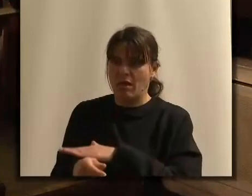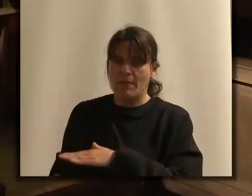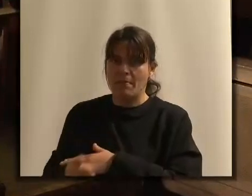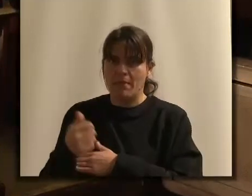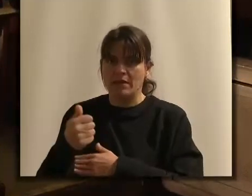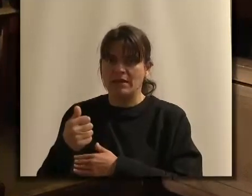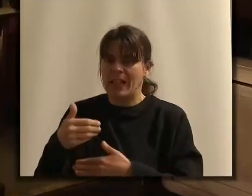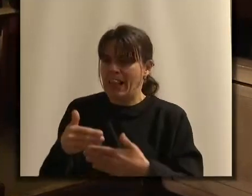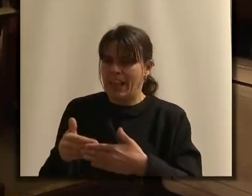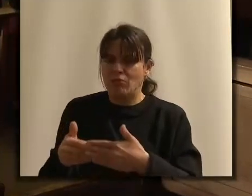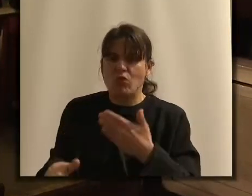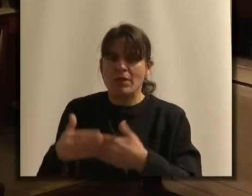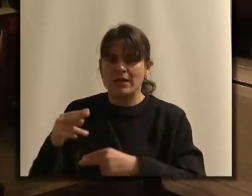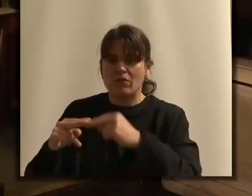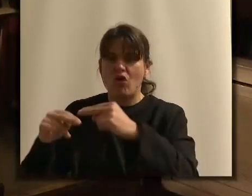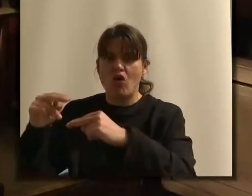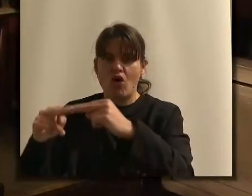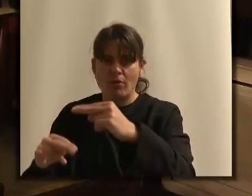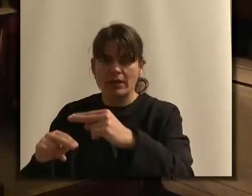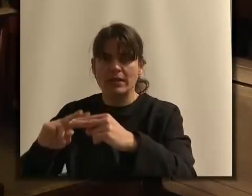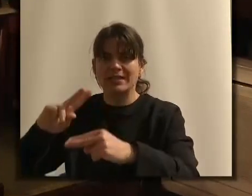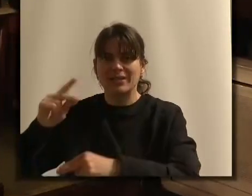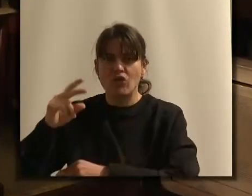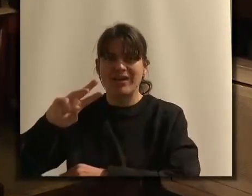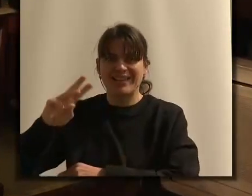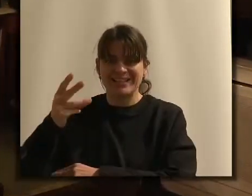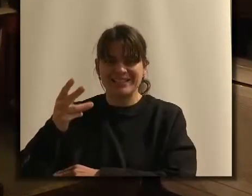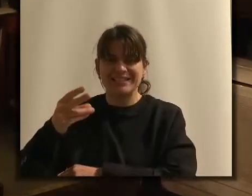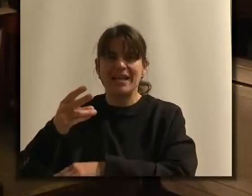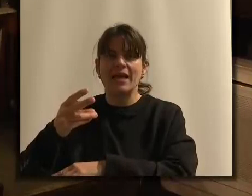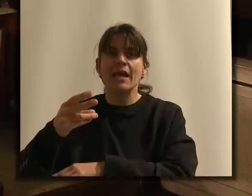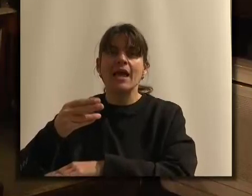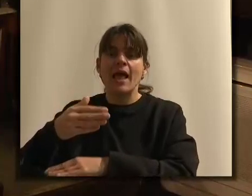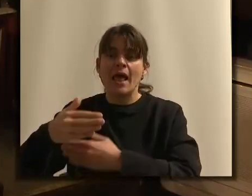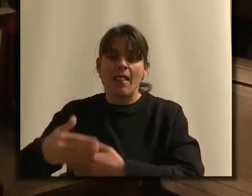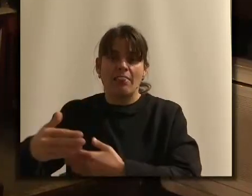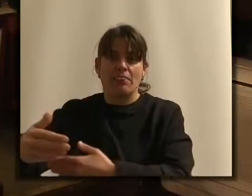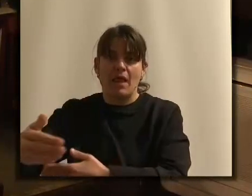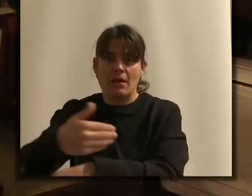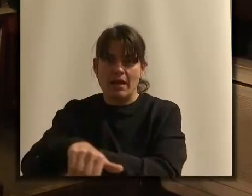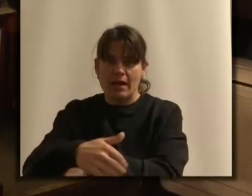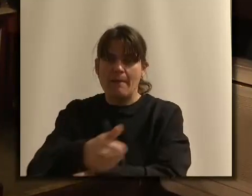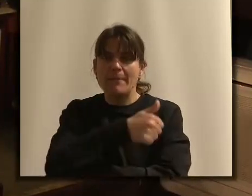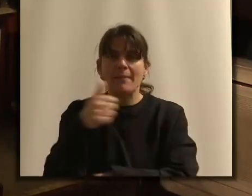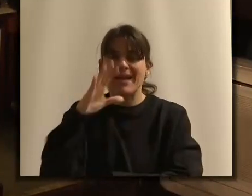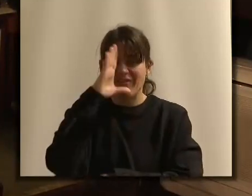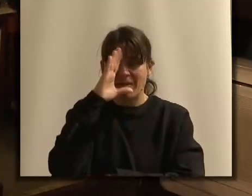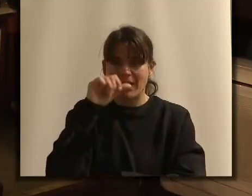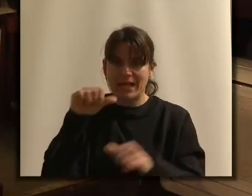la reurbanització del segon i tercer tram del carrer Nou, que serà l'última setmana de febrer i la primera setmana de